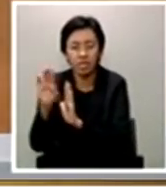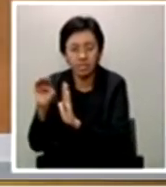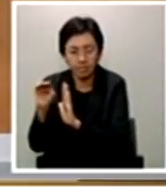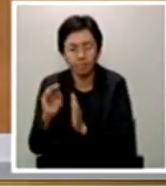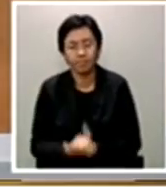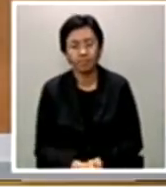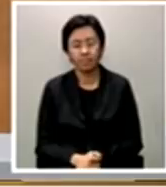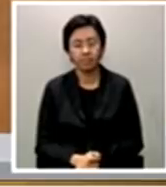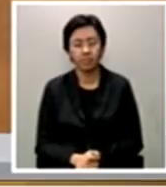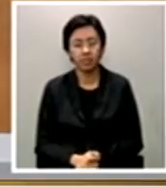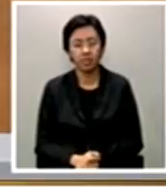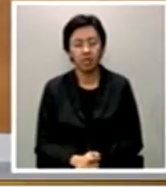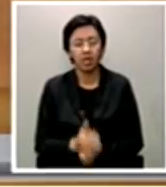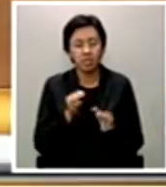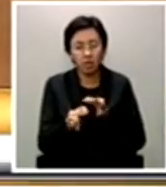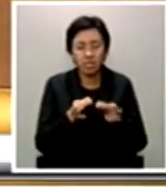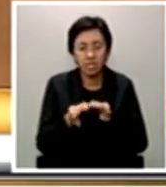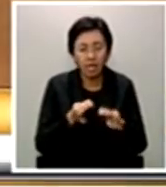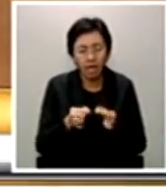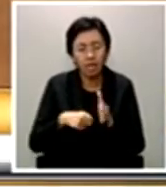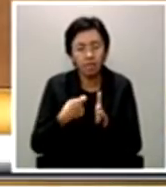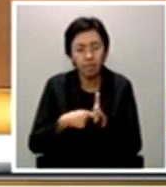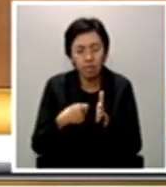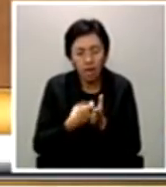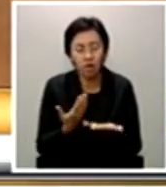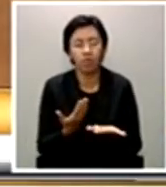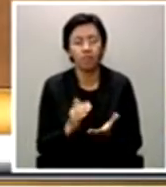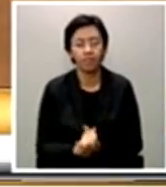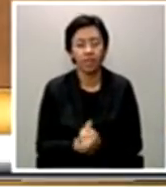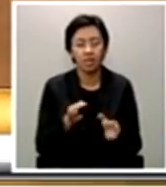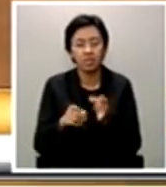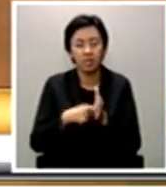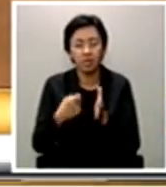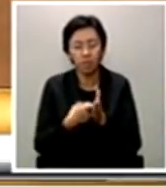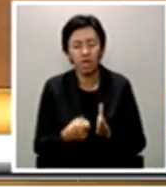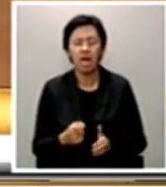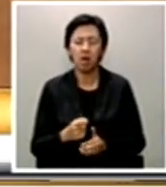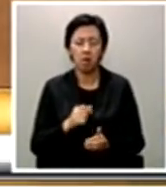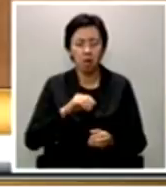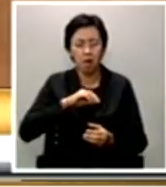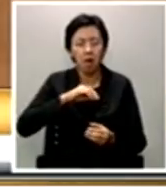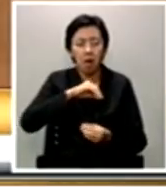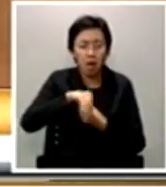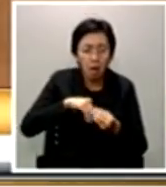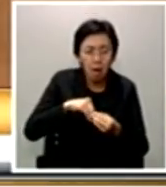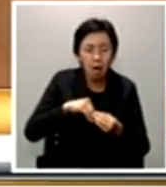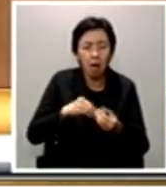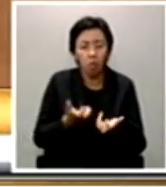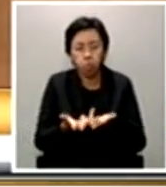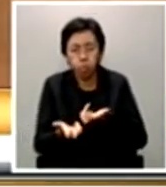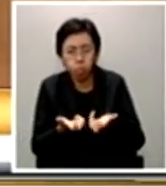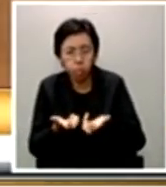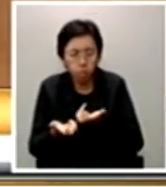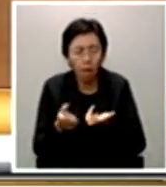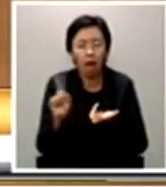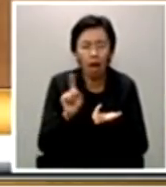ครับฉะนั้นท่านก็จำเป็นต้องชี้แจงว่าที่ท่านบอกว่าล้มเหลวนี่ทางฝ่ายรัฐบาลบอกว่าไม่ล้มเหล